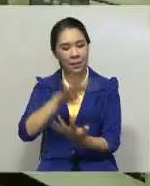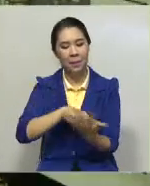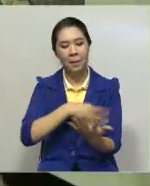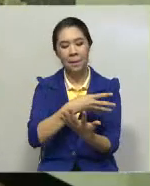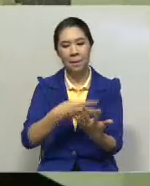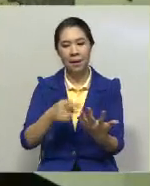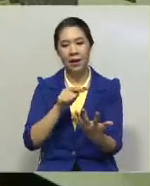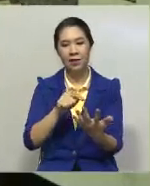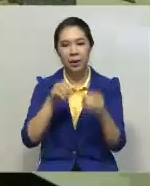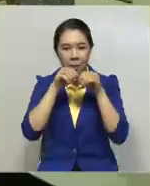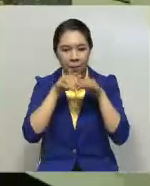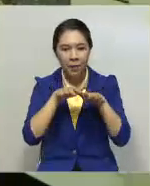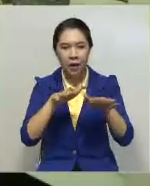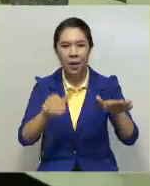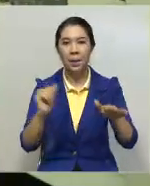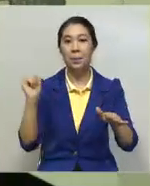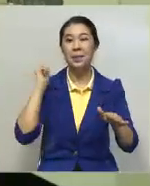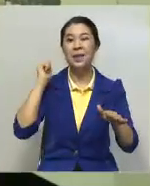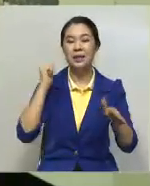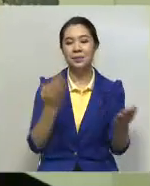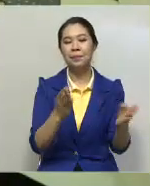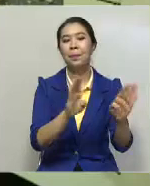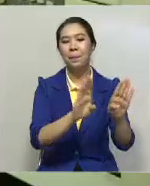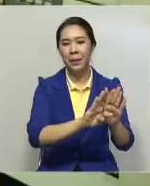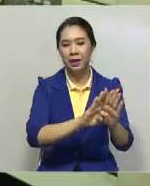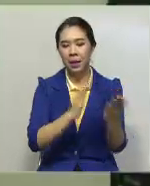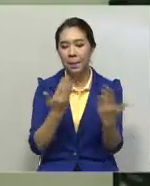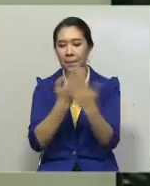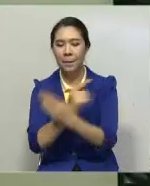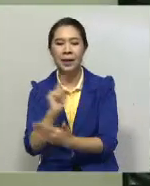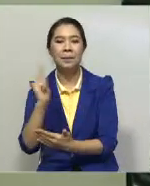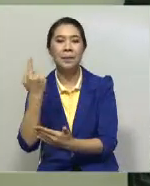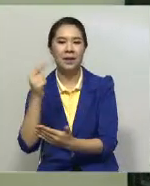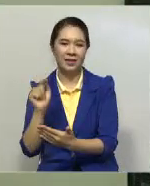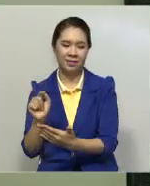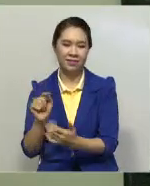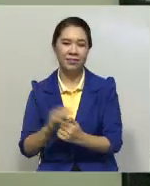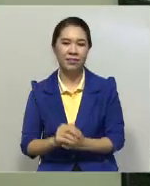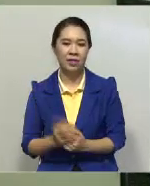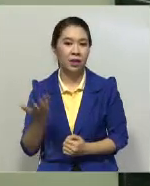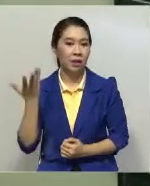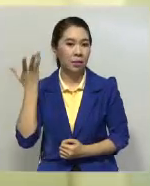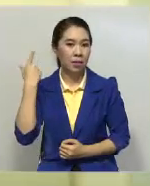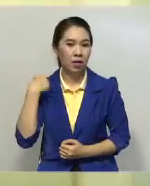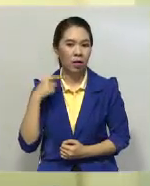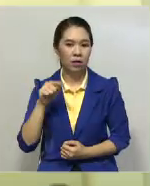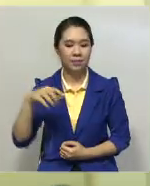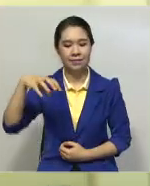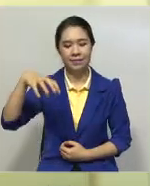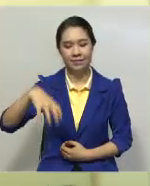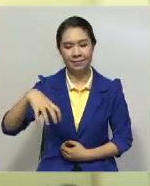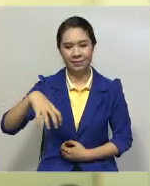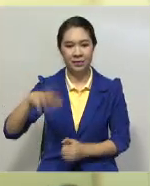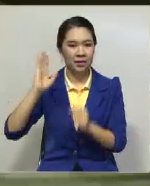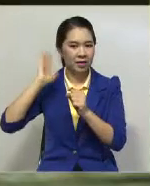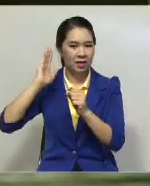ยุติระบบการแพร่ภาพโทรทัศน์ในระบบอนาล็อกมาเป็นระบบดิจิตอลที่แต่เดิมนะครับทางสถานีวิทยุโทรทัศน์แห่